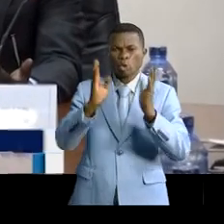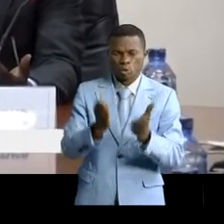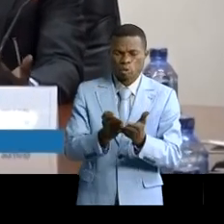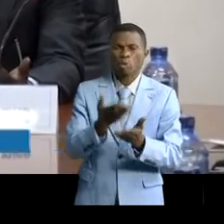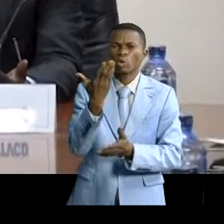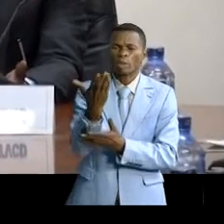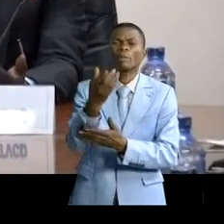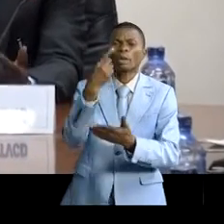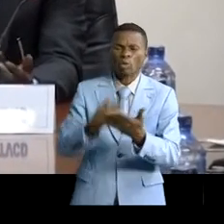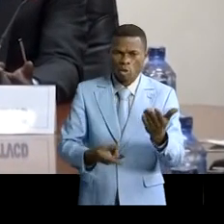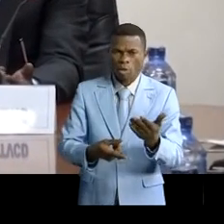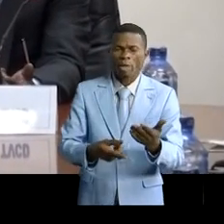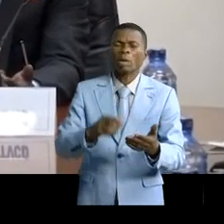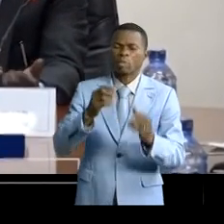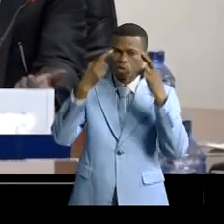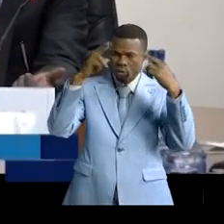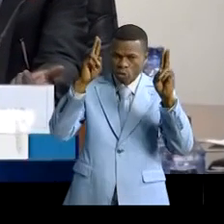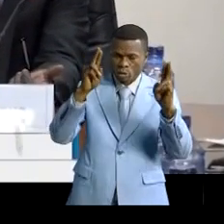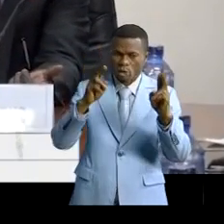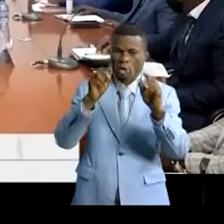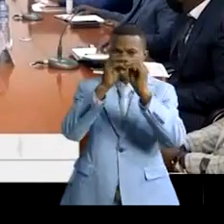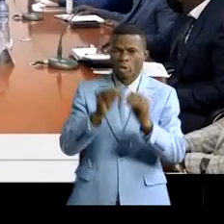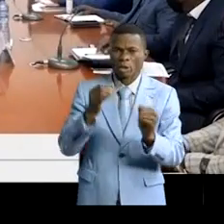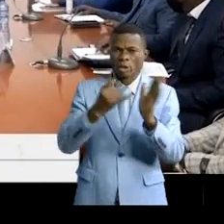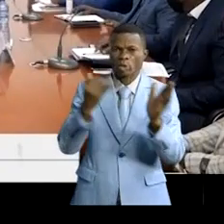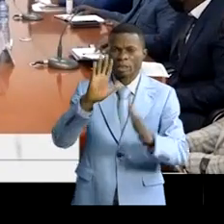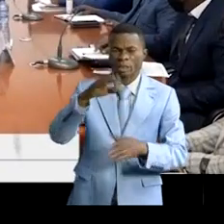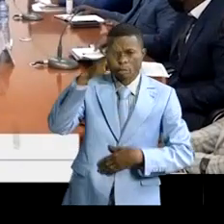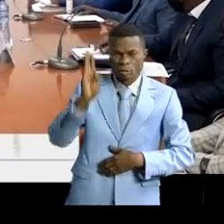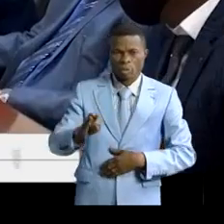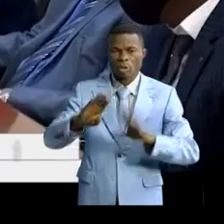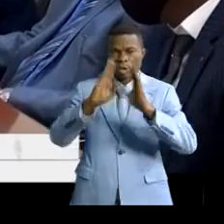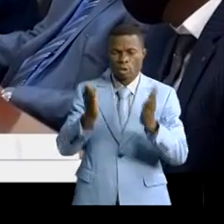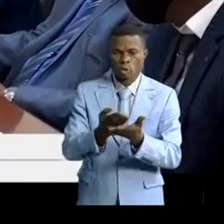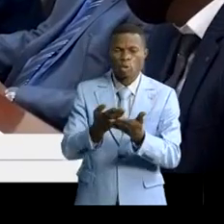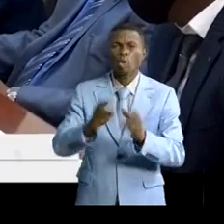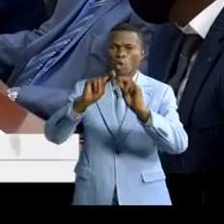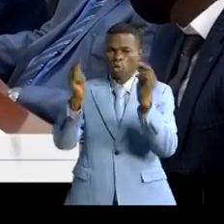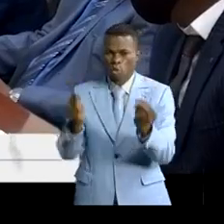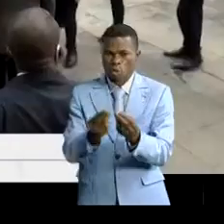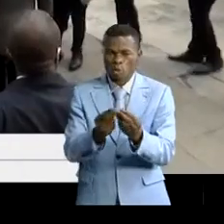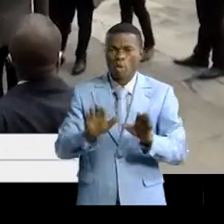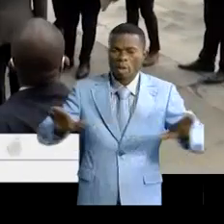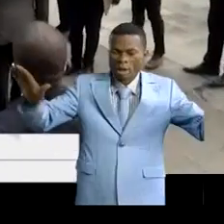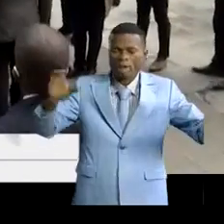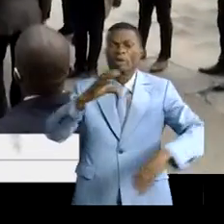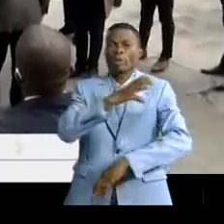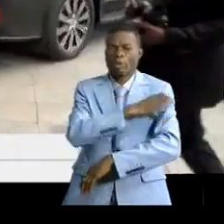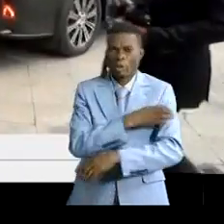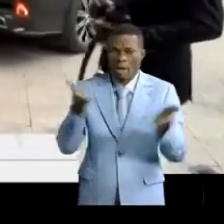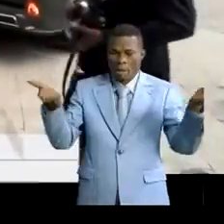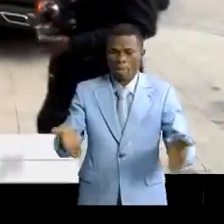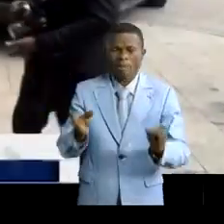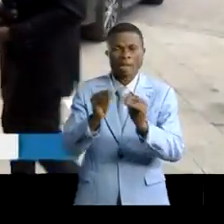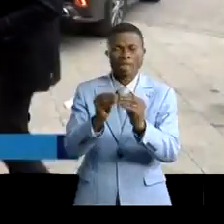cela exige pour que nous atteignions cet objectif-là. Signalons que toutes les parties prenantes de l'aviation civile ont pris